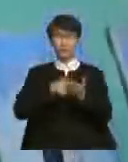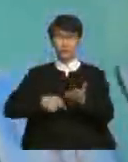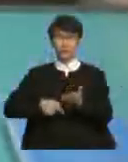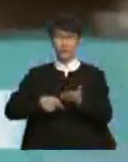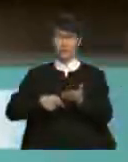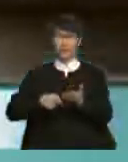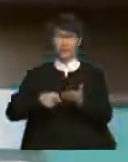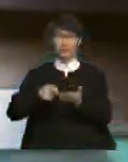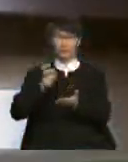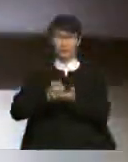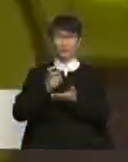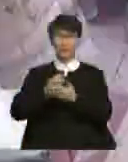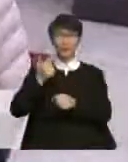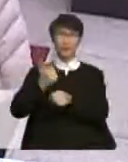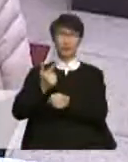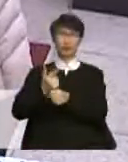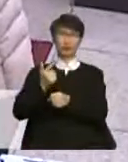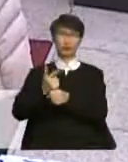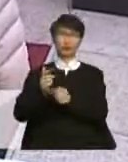있는 남양주시.